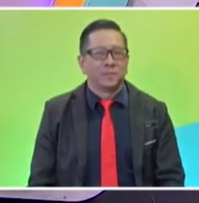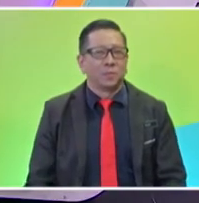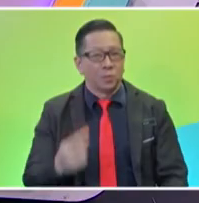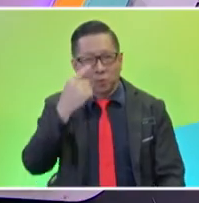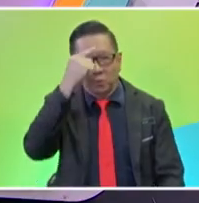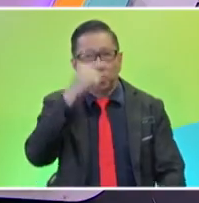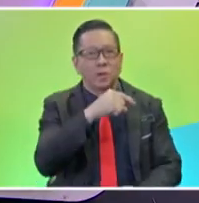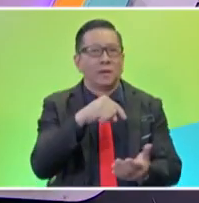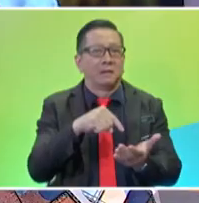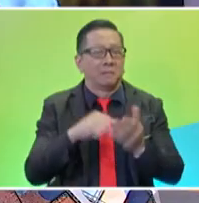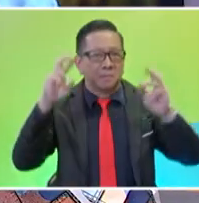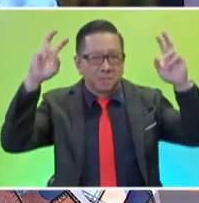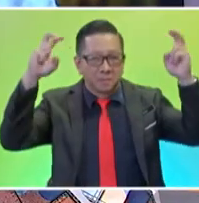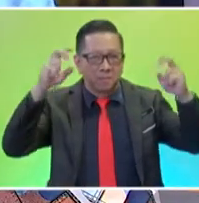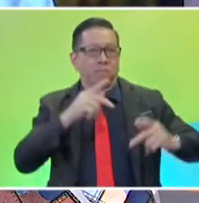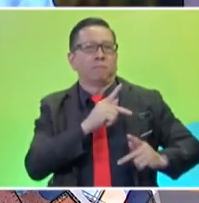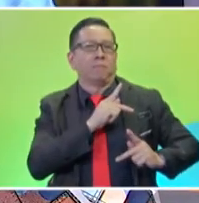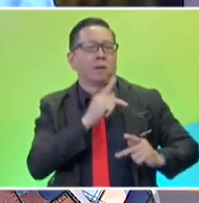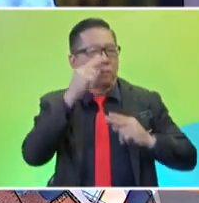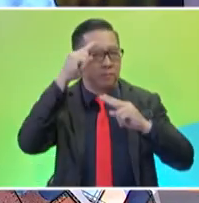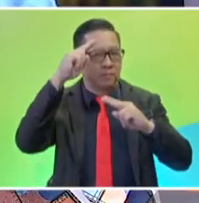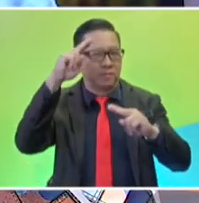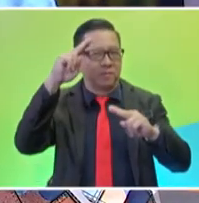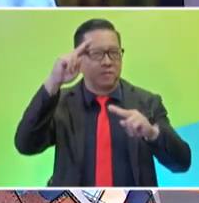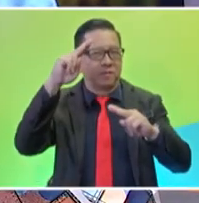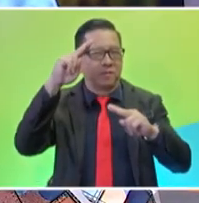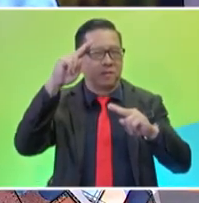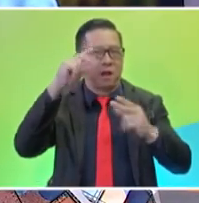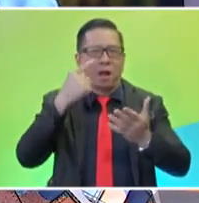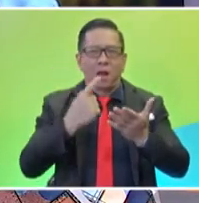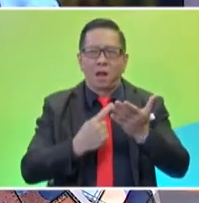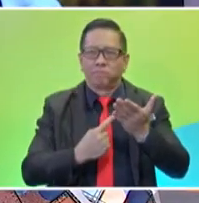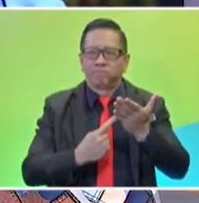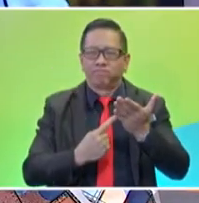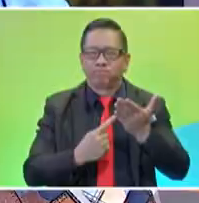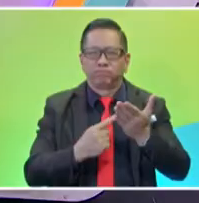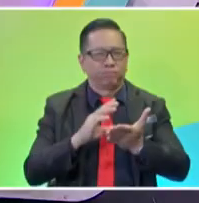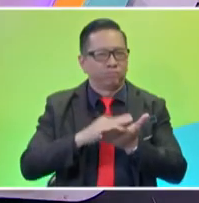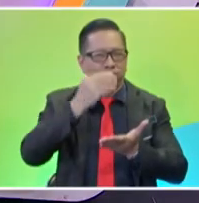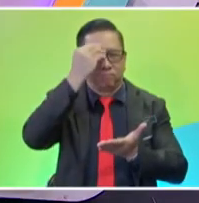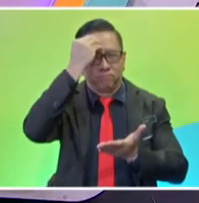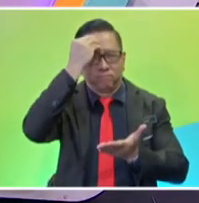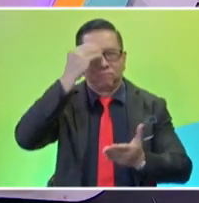dalam tajo pahlawan terbilang jadi untuk segmen kali ini apa pula diskusi kita